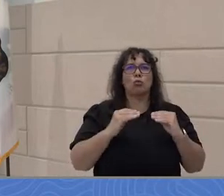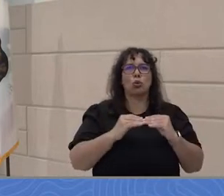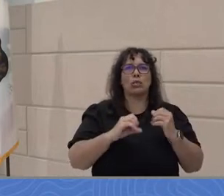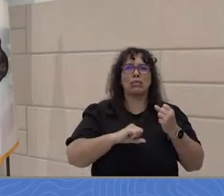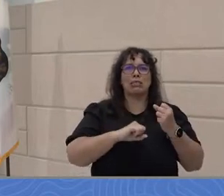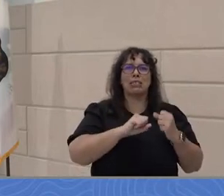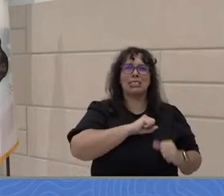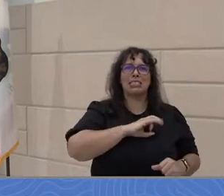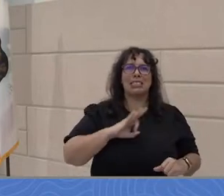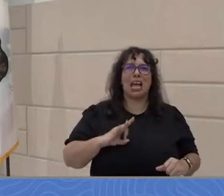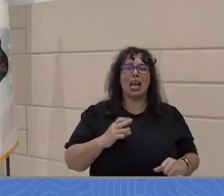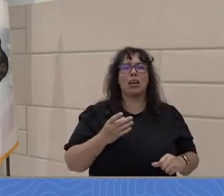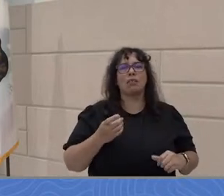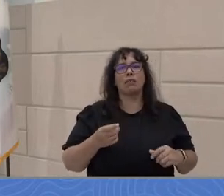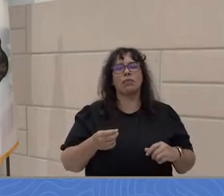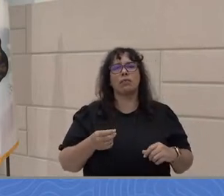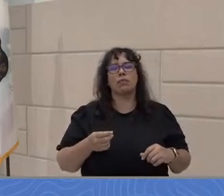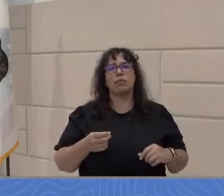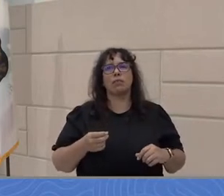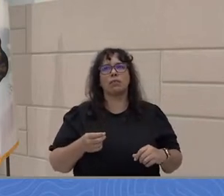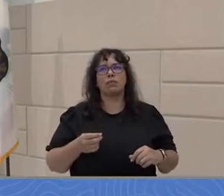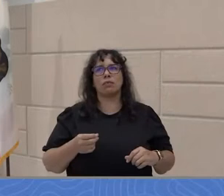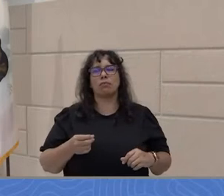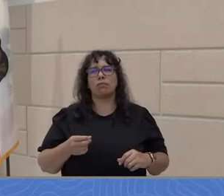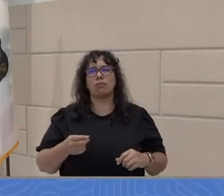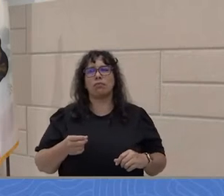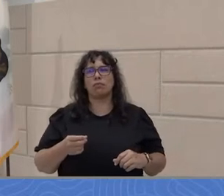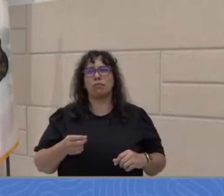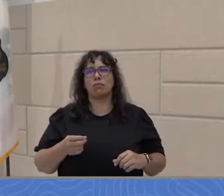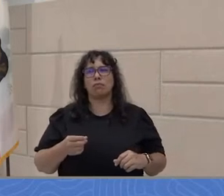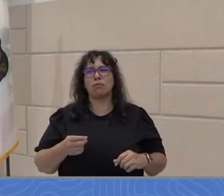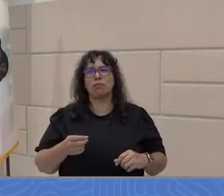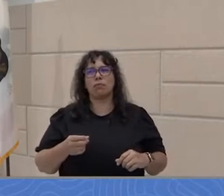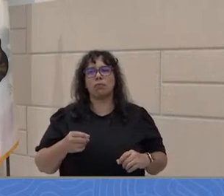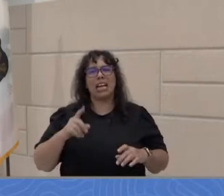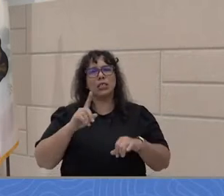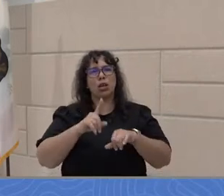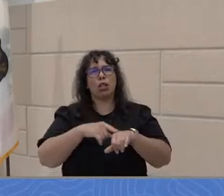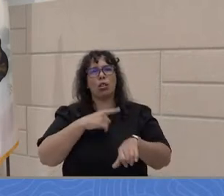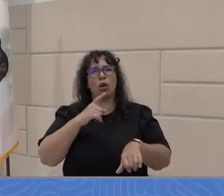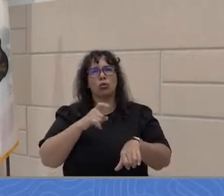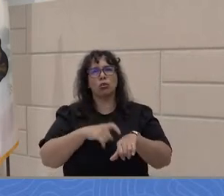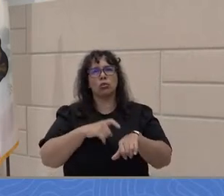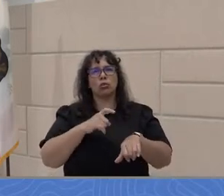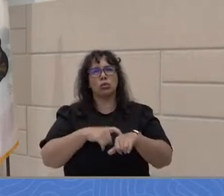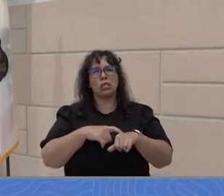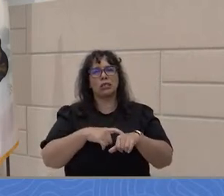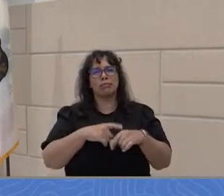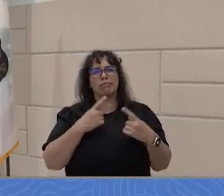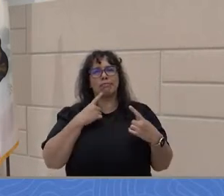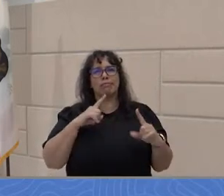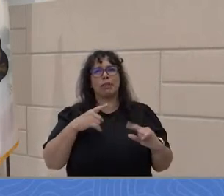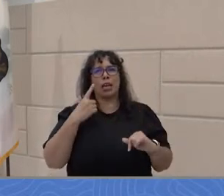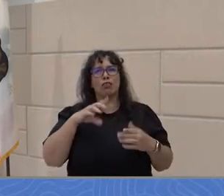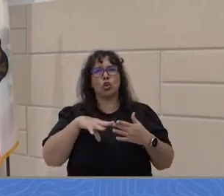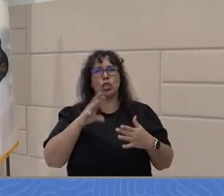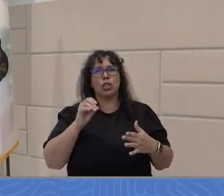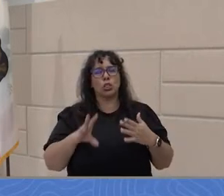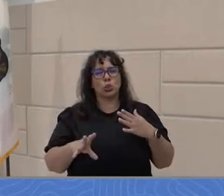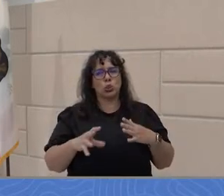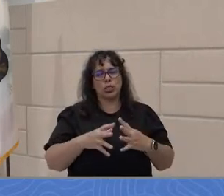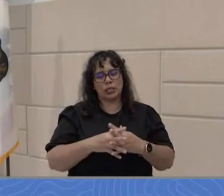ឲ្យមានការជួលបុគ្គលិកជាបន្ថែមសម្រាប់ជួយសិស្ស ពីព្រោះអីវានឹងមានផលប៉ះពាល់